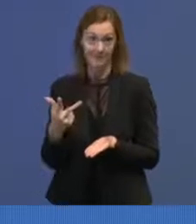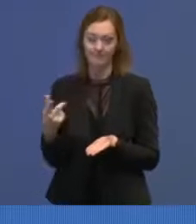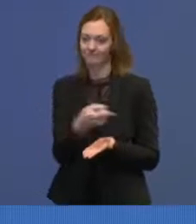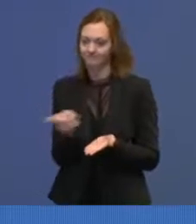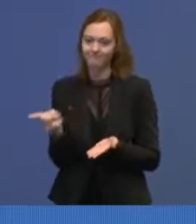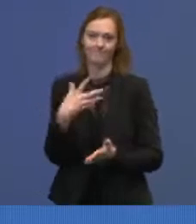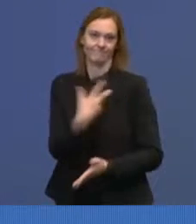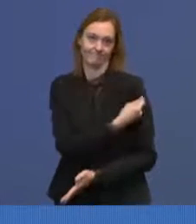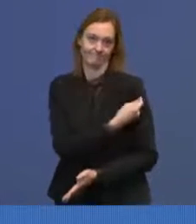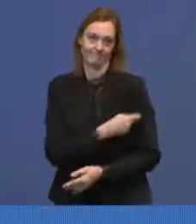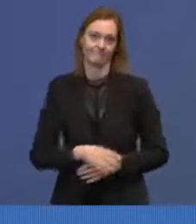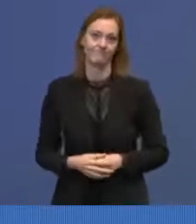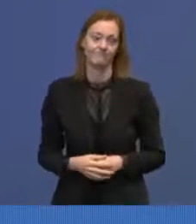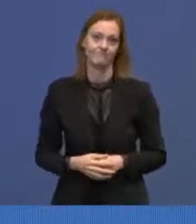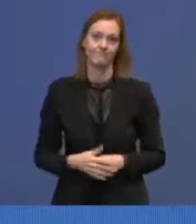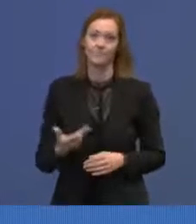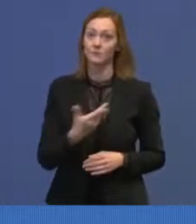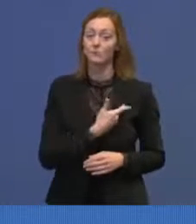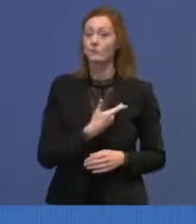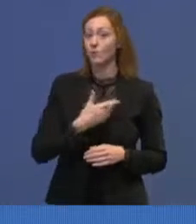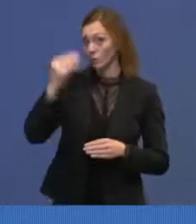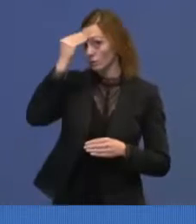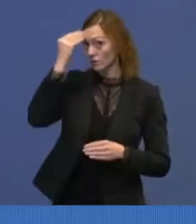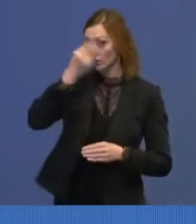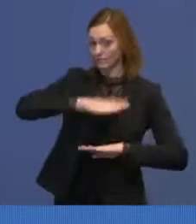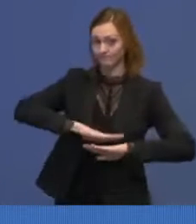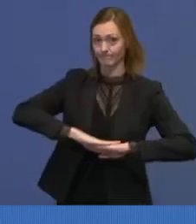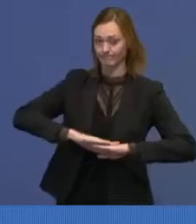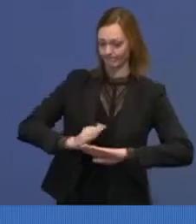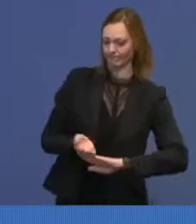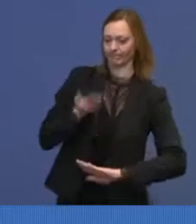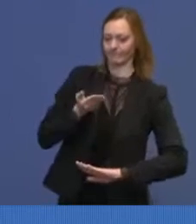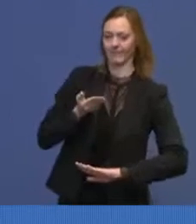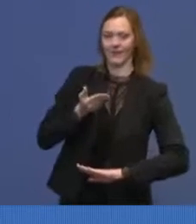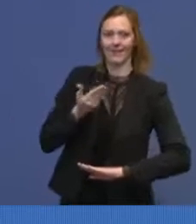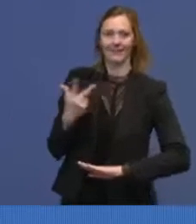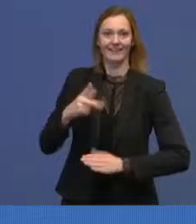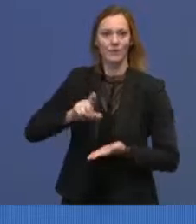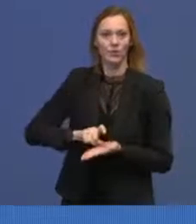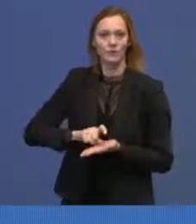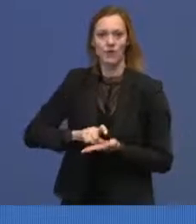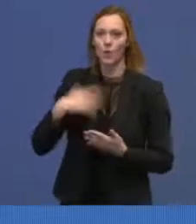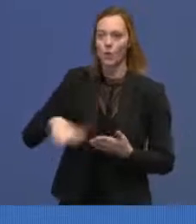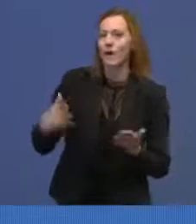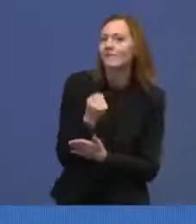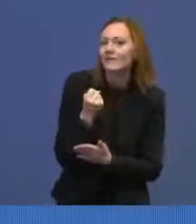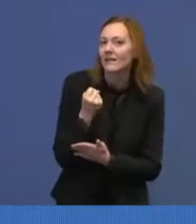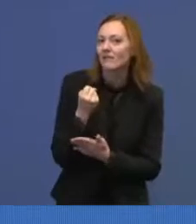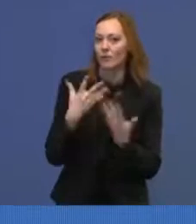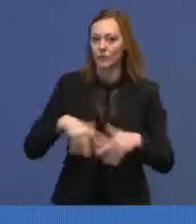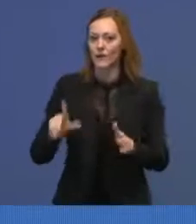saddexaad, qaata talaalka. waxaa muuqata sida la ogyahay in irbadda saddexaad faa'iido leedahay oo dhaqso u shaqaynayso.